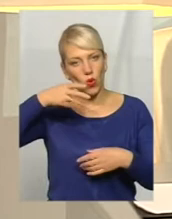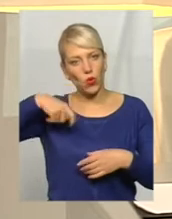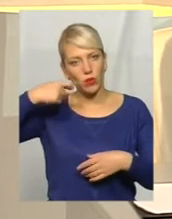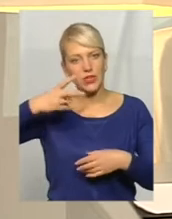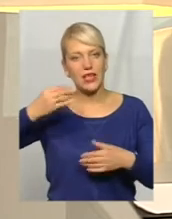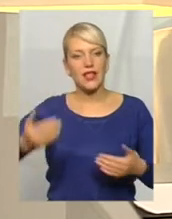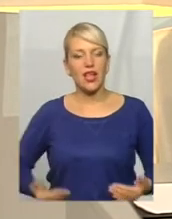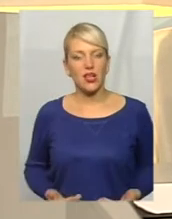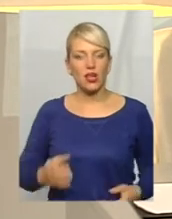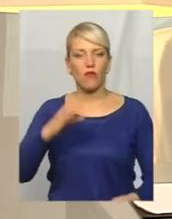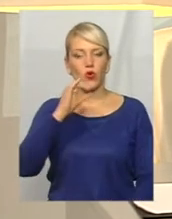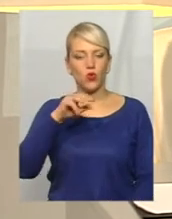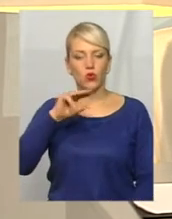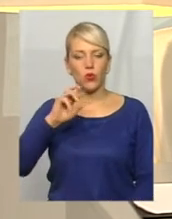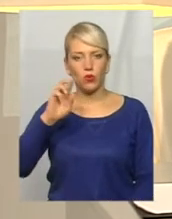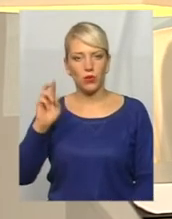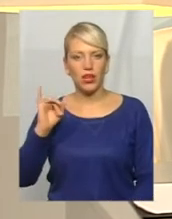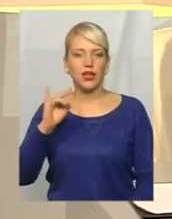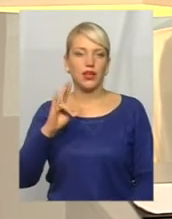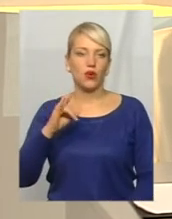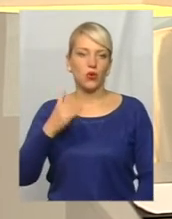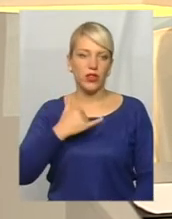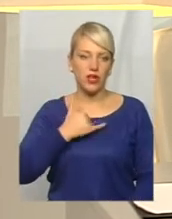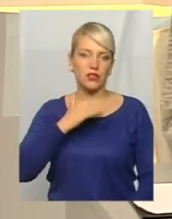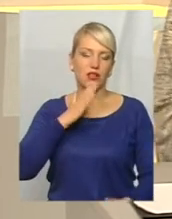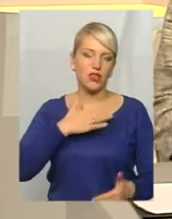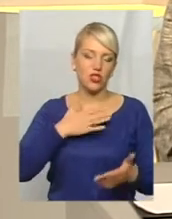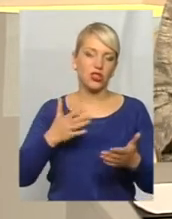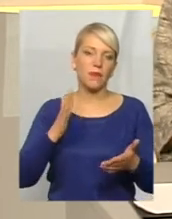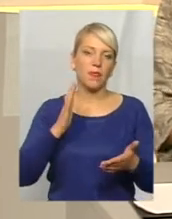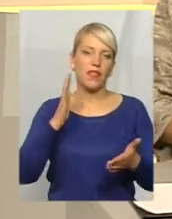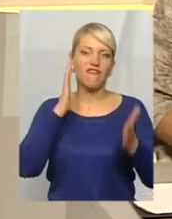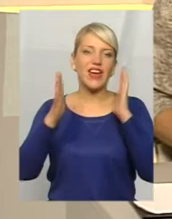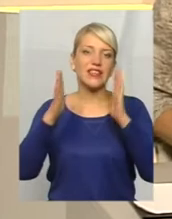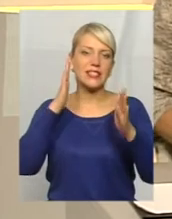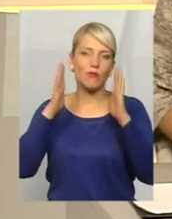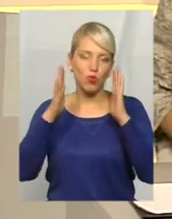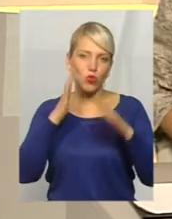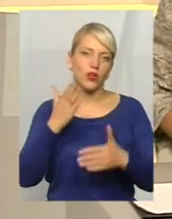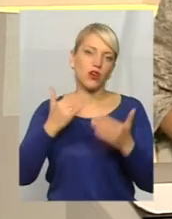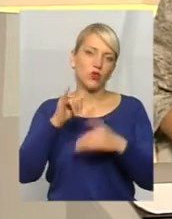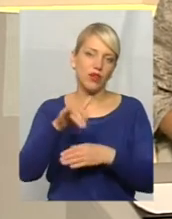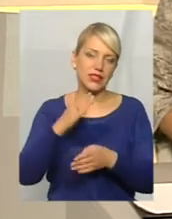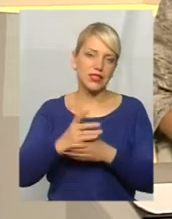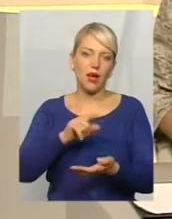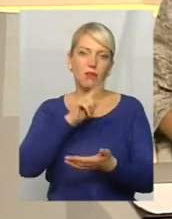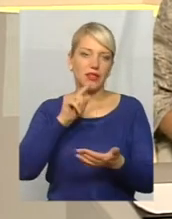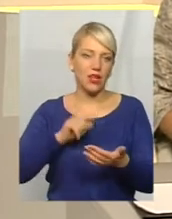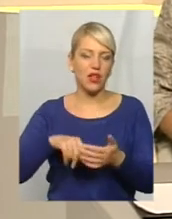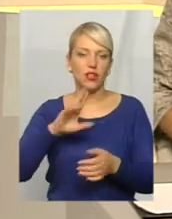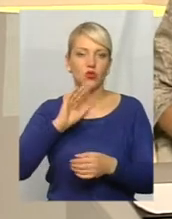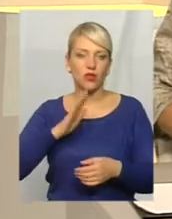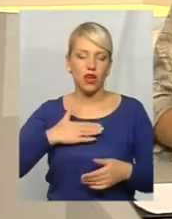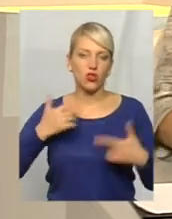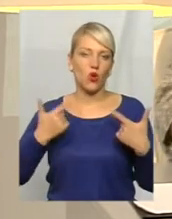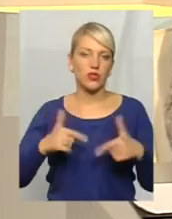в Ютубі та на нашій сторінці у Фейсбуку. Тому, якщо у вас є запитання до наших